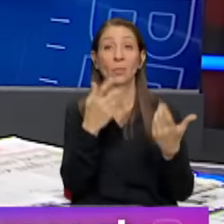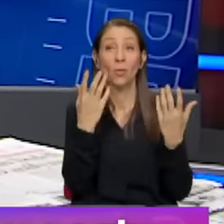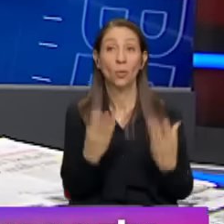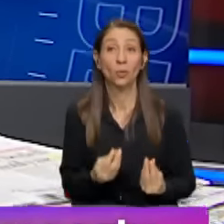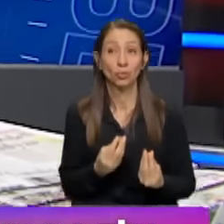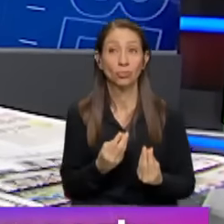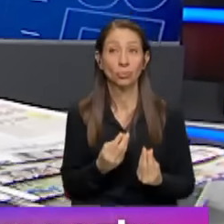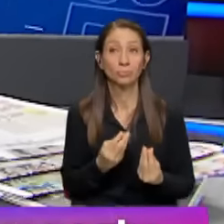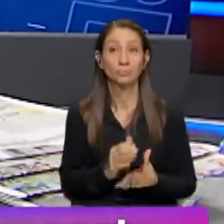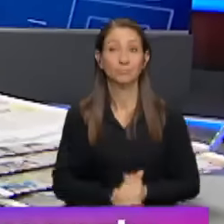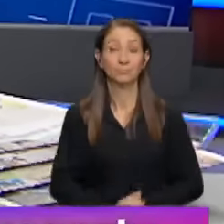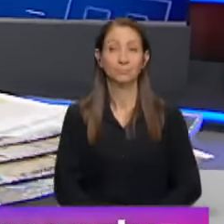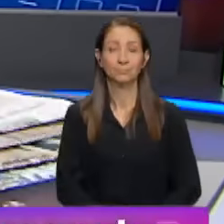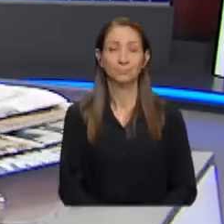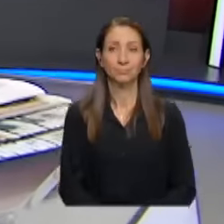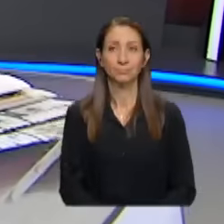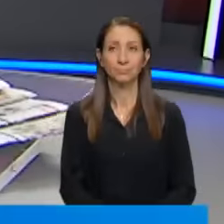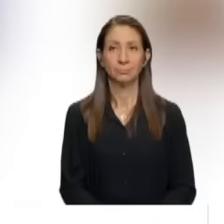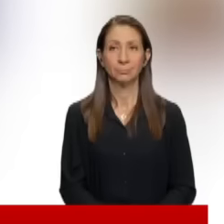gibi görülüyor.